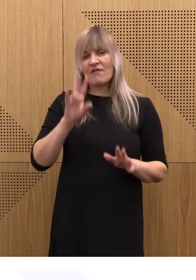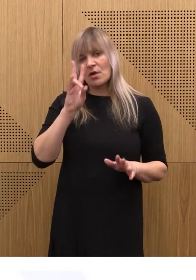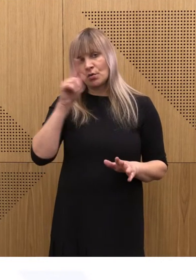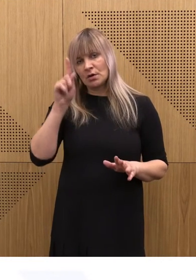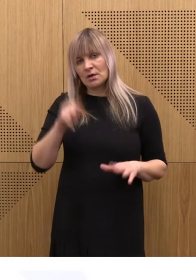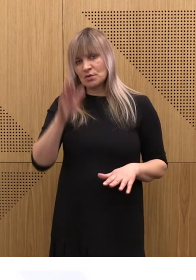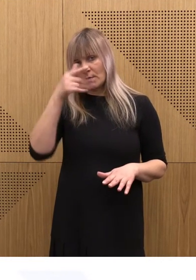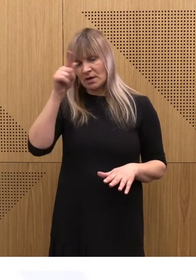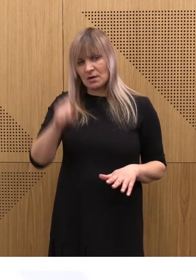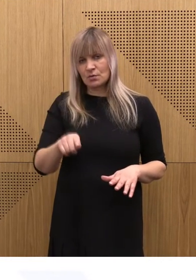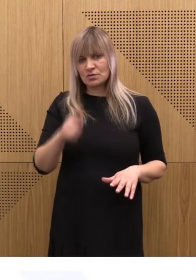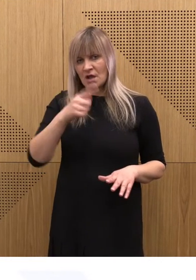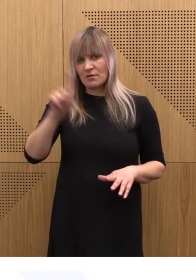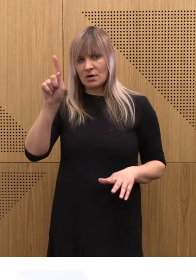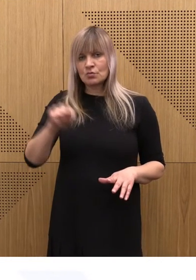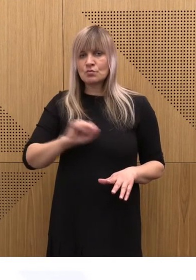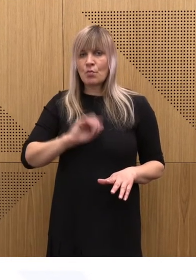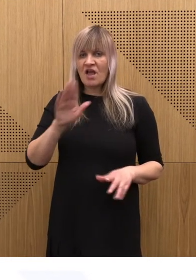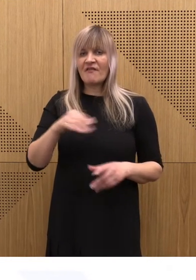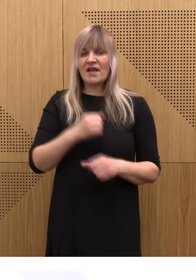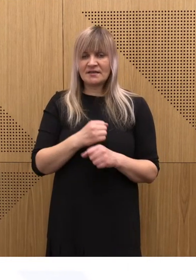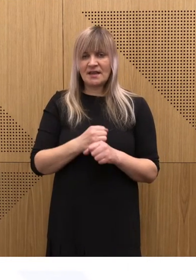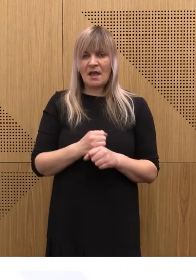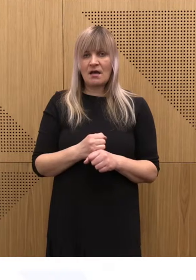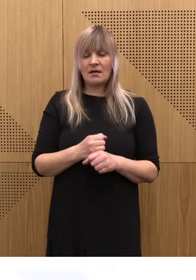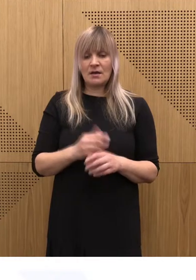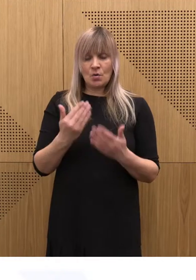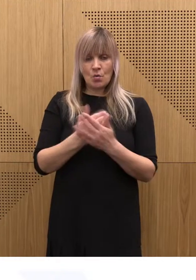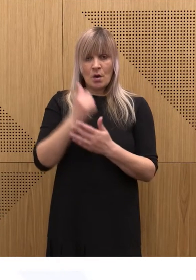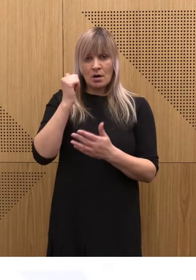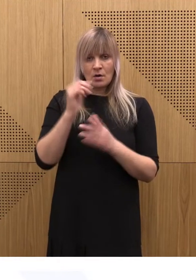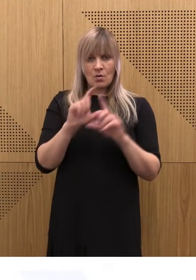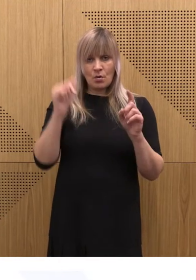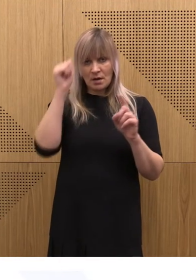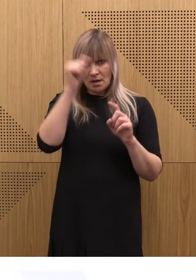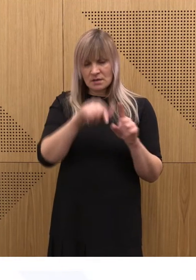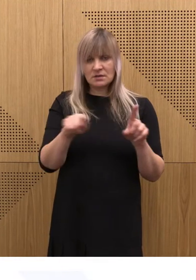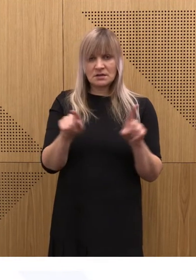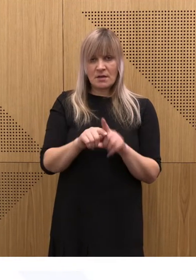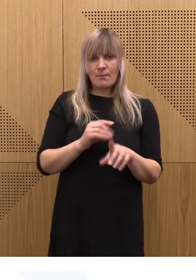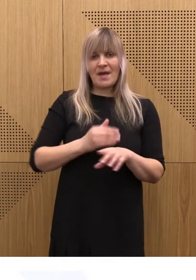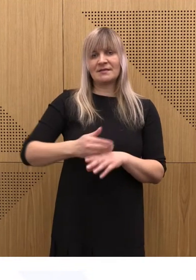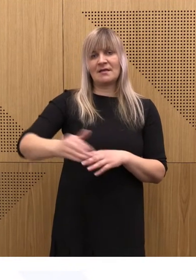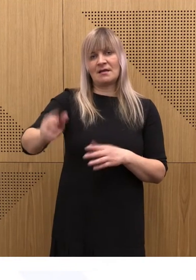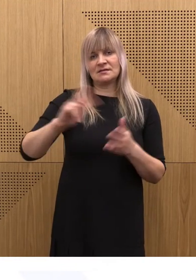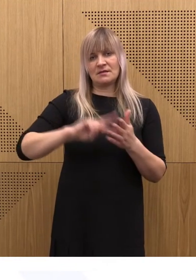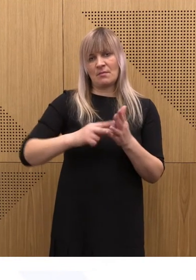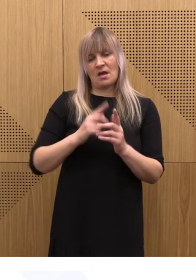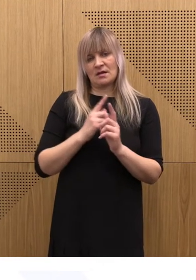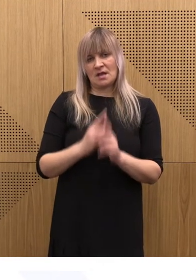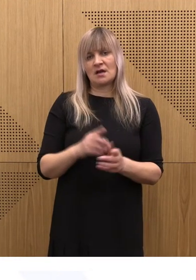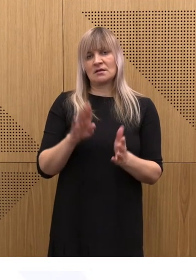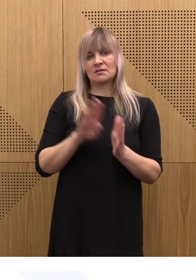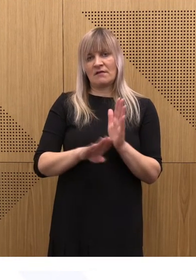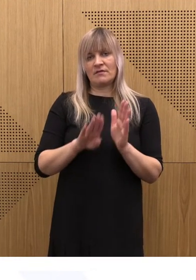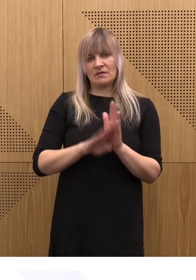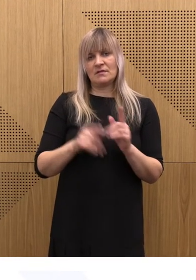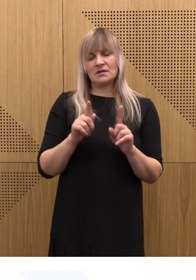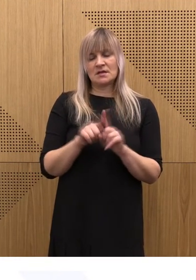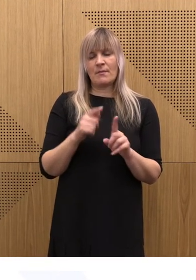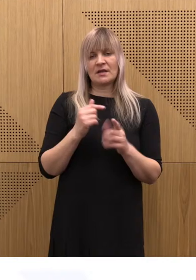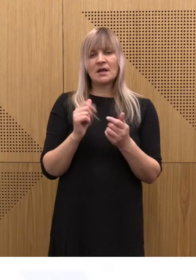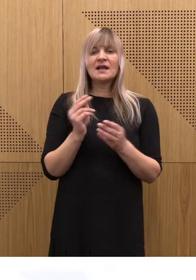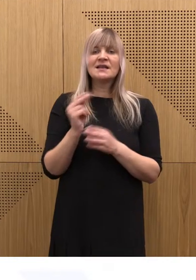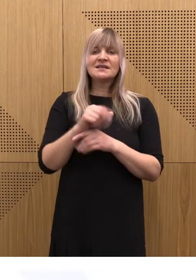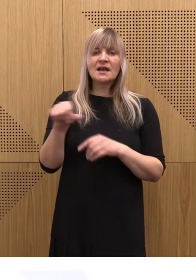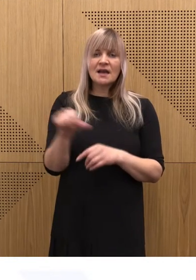või aprillikuus või jaanuarikuus tagasi teha. Et järgmisel kooliaastal läheb kooliaasta edasi nii nagu praeguse plaani järgi, nii nagu ta kogu aeg on läinud, ilma